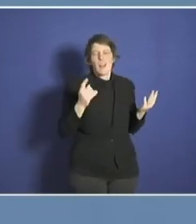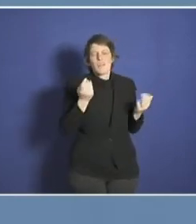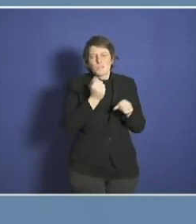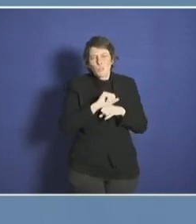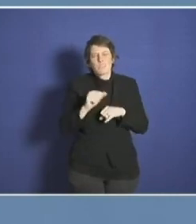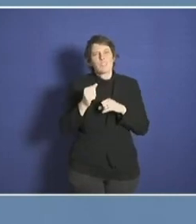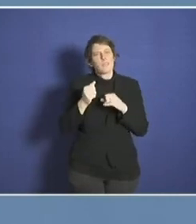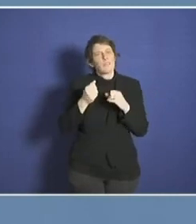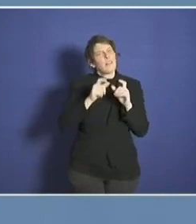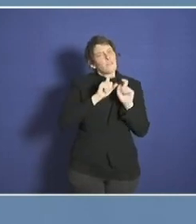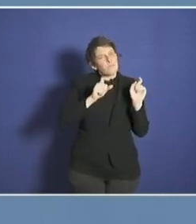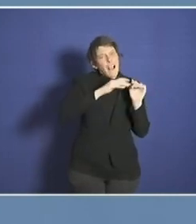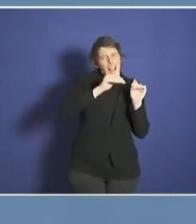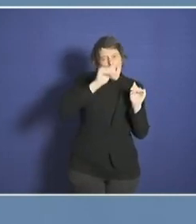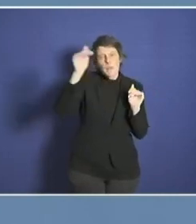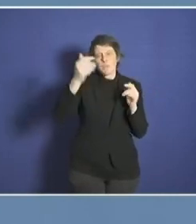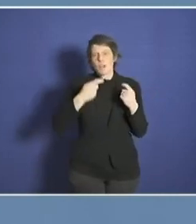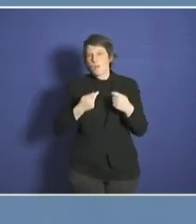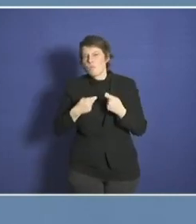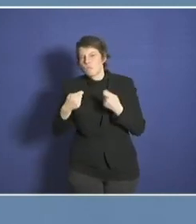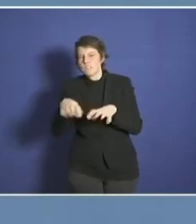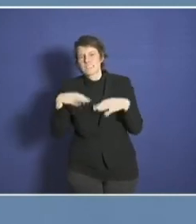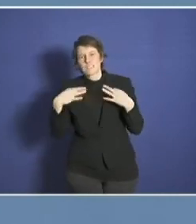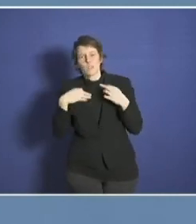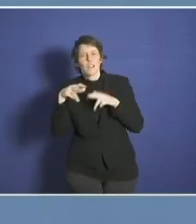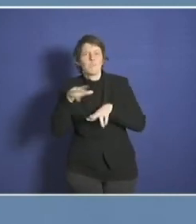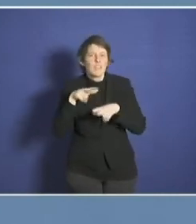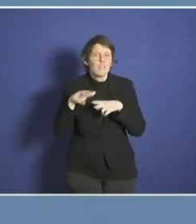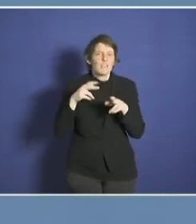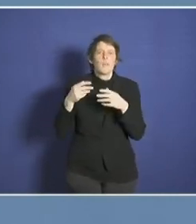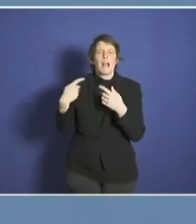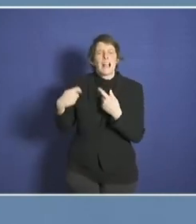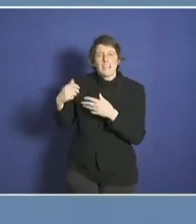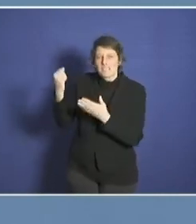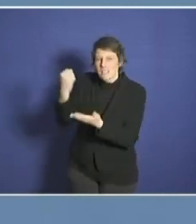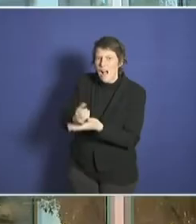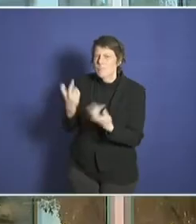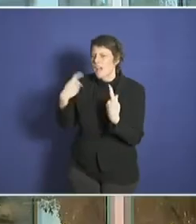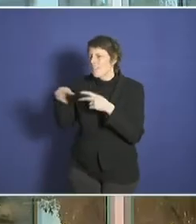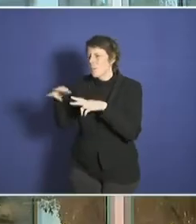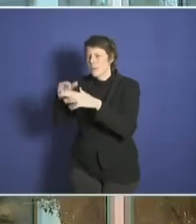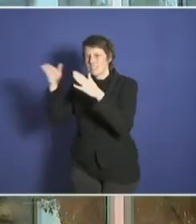im Bundesgesundheitsministerium, im Kanzleramt, in den anderen Medien, in den anderen Ministerien